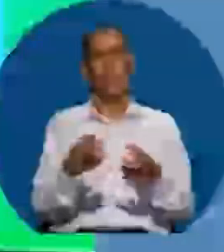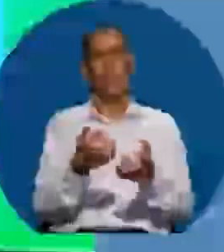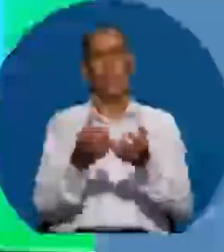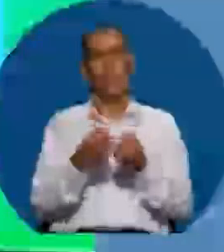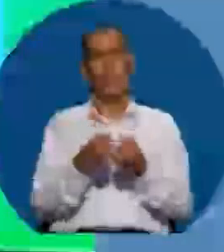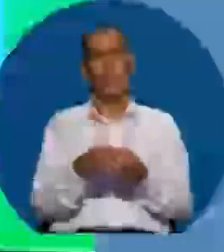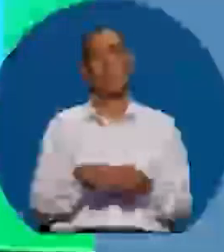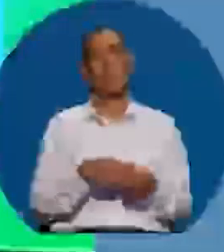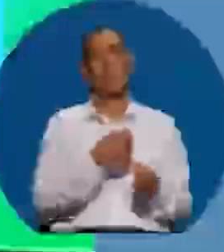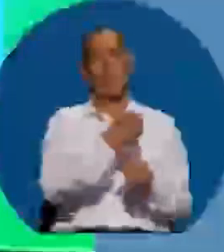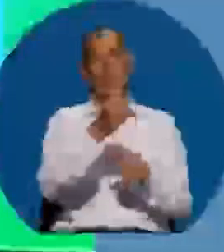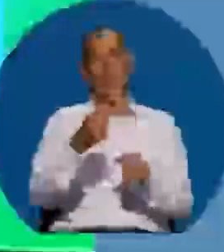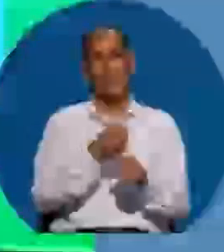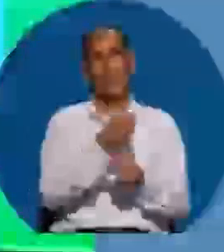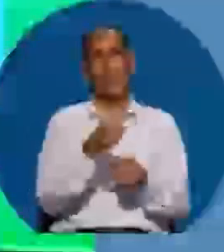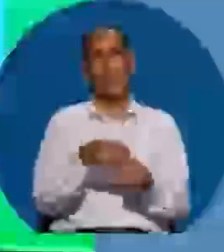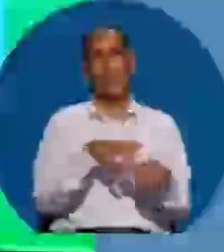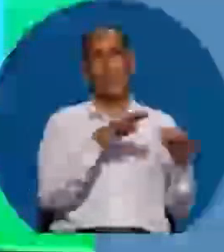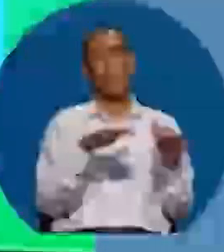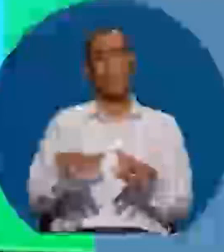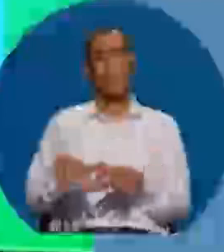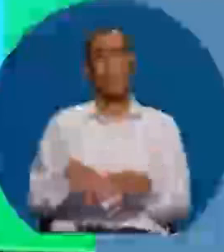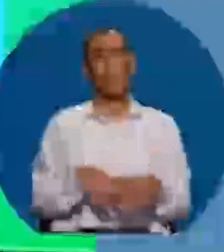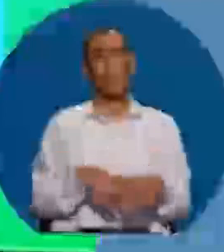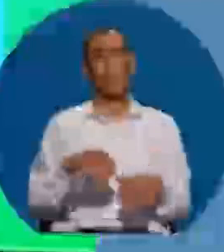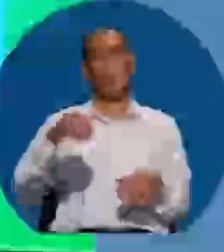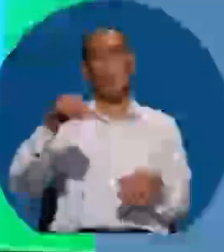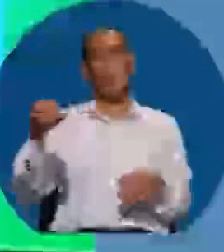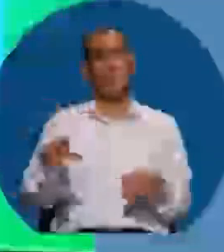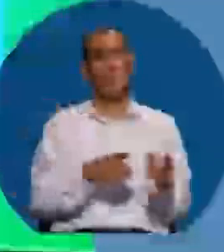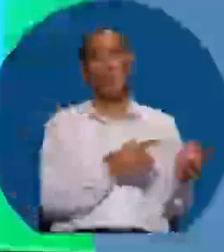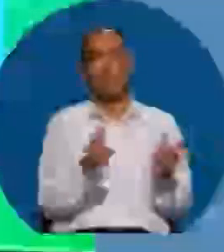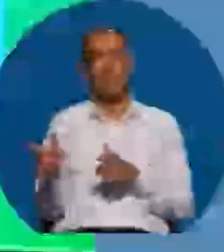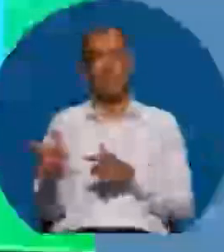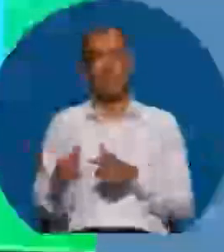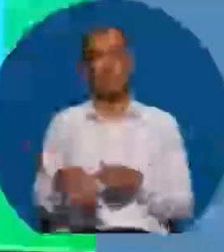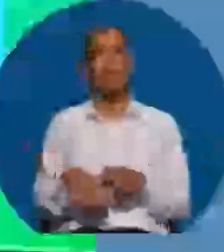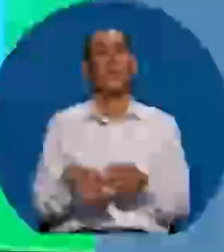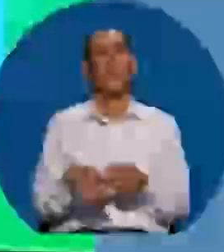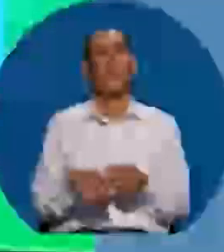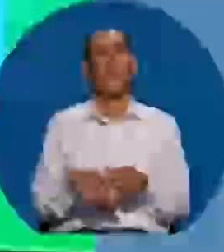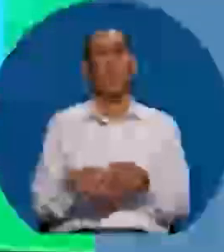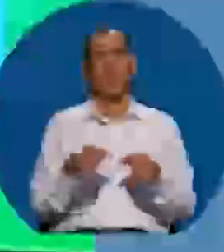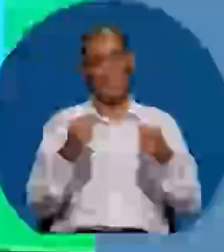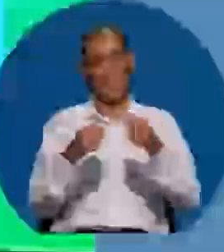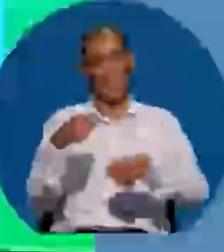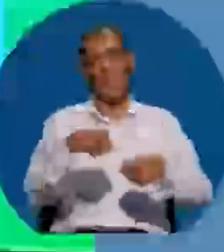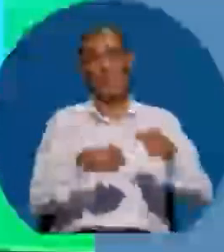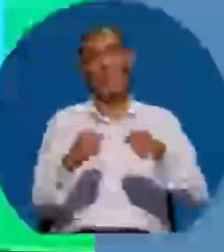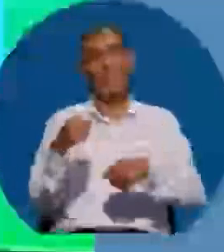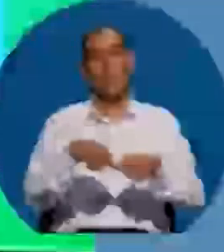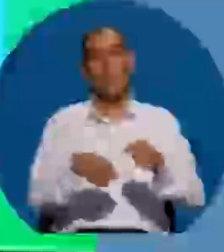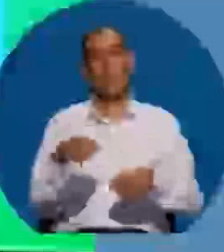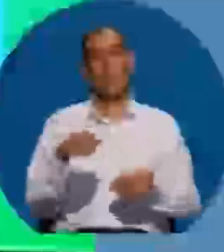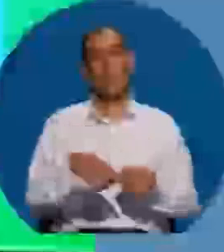дәнлері қаразларда өткеріліп, оннан ұн таярланады екен. Ұн болса қарылып, қамырға айланады екен.